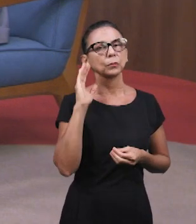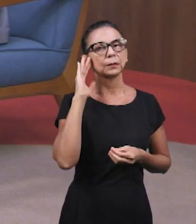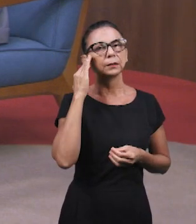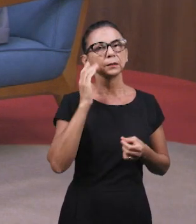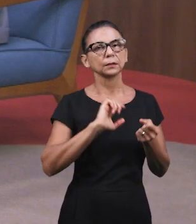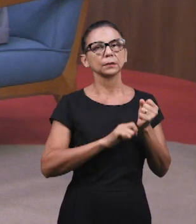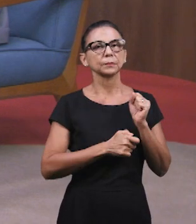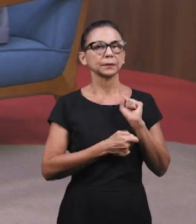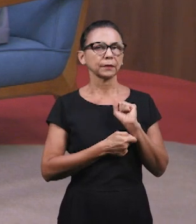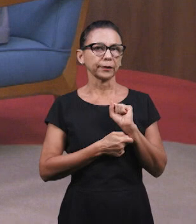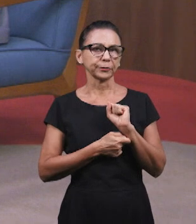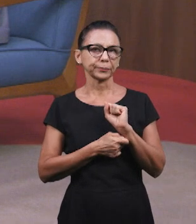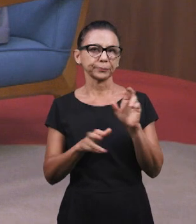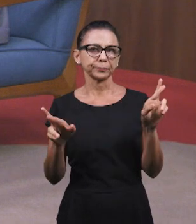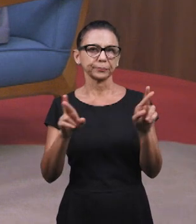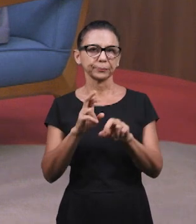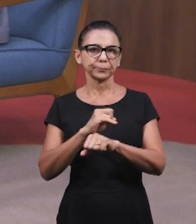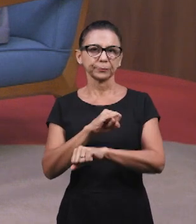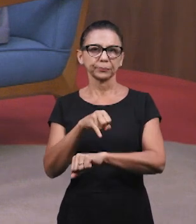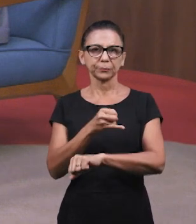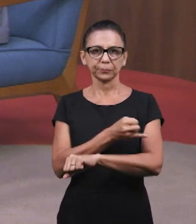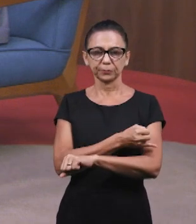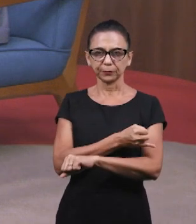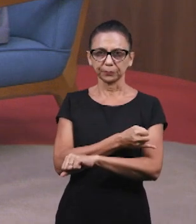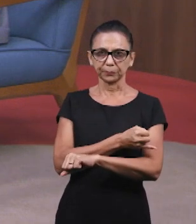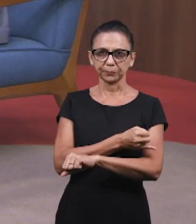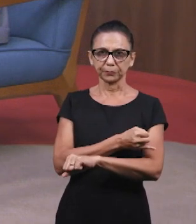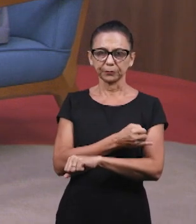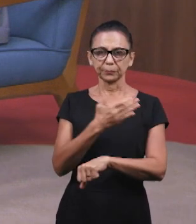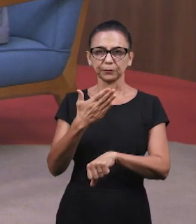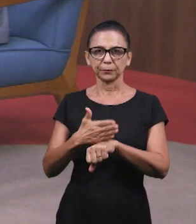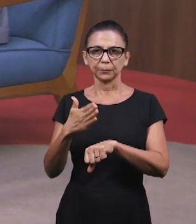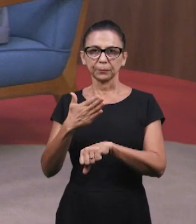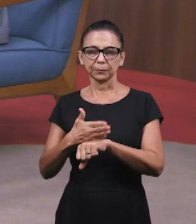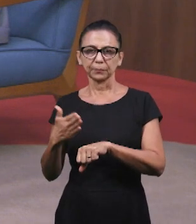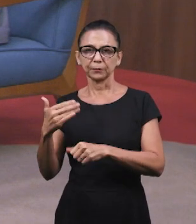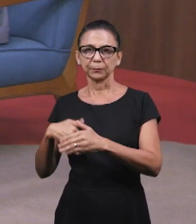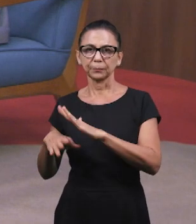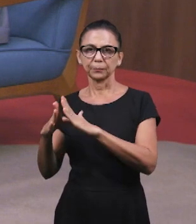appliqués à l'Église? Avant tout,